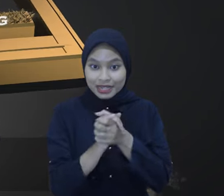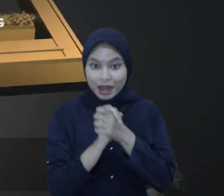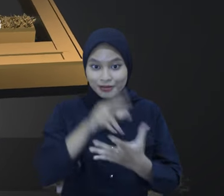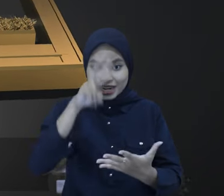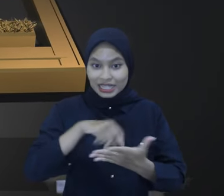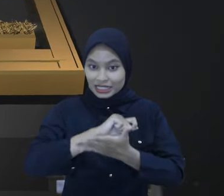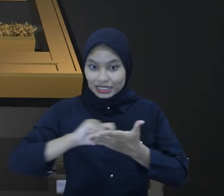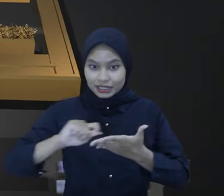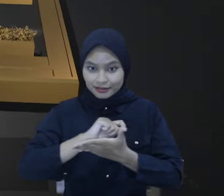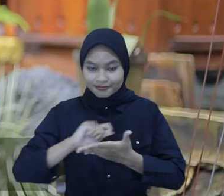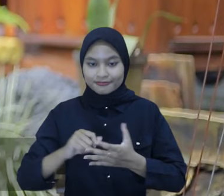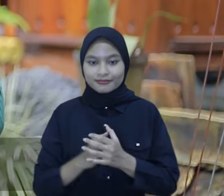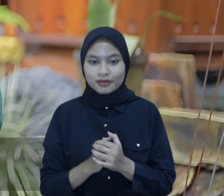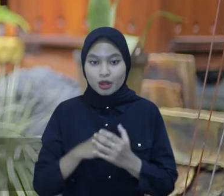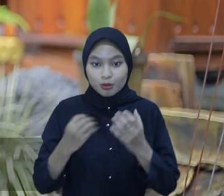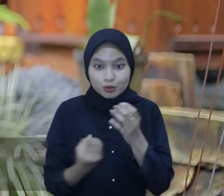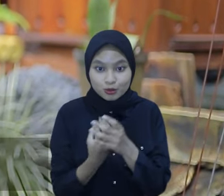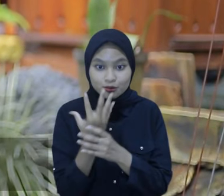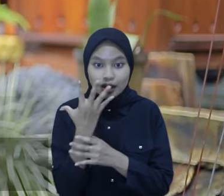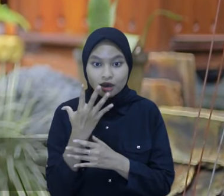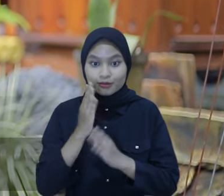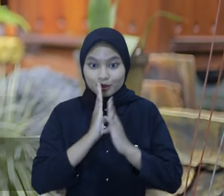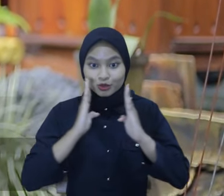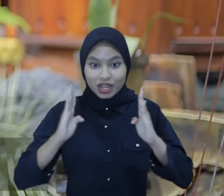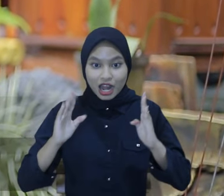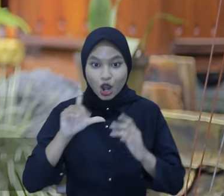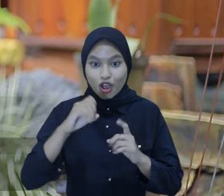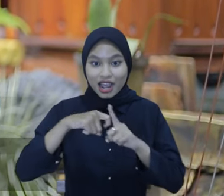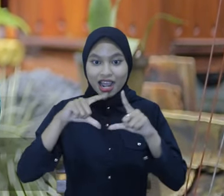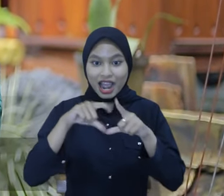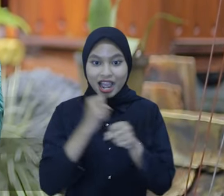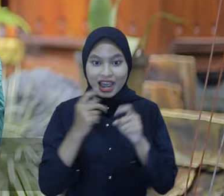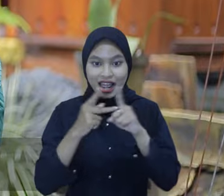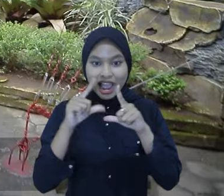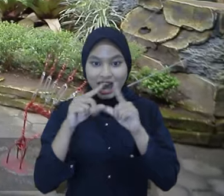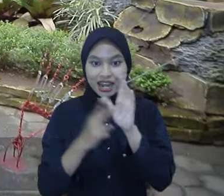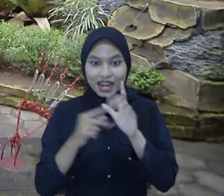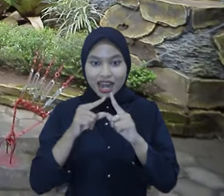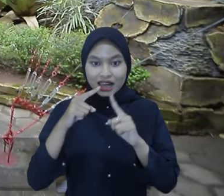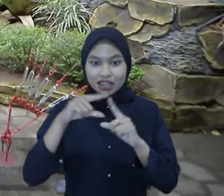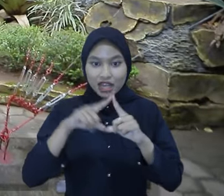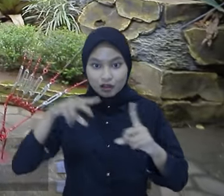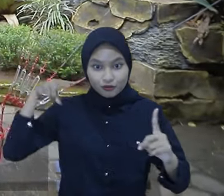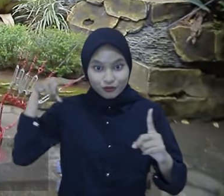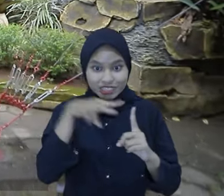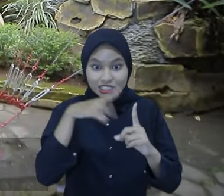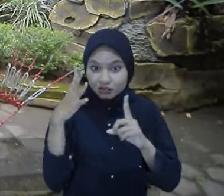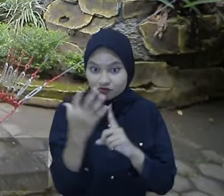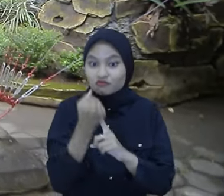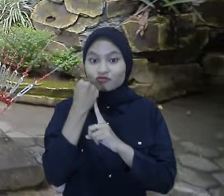Salam literasi. Pengembangan perpustakaan Lokagana berlandaskan visi,